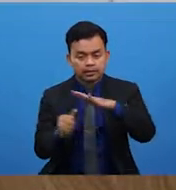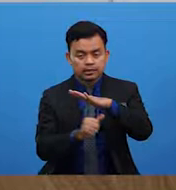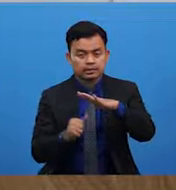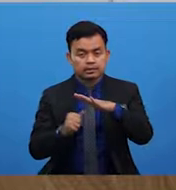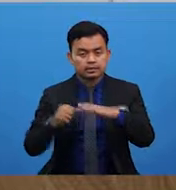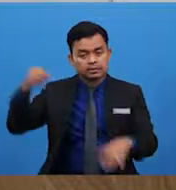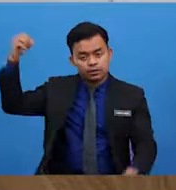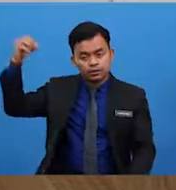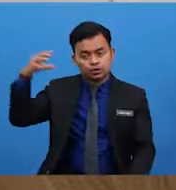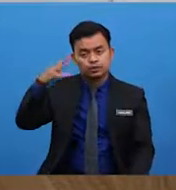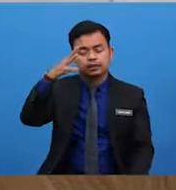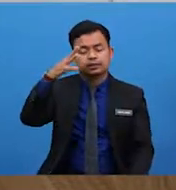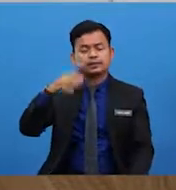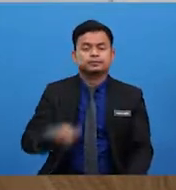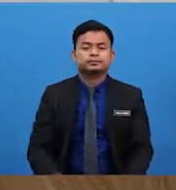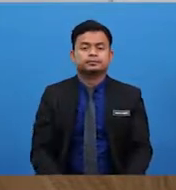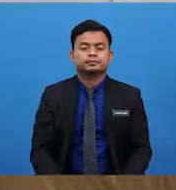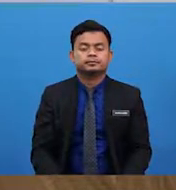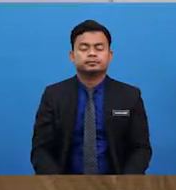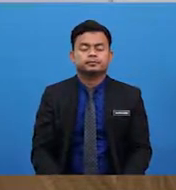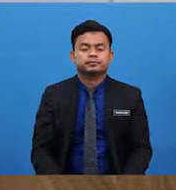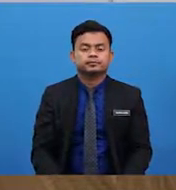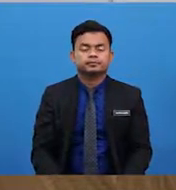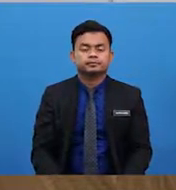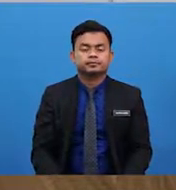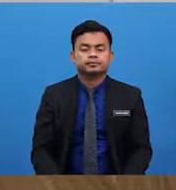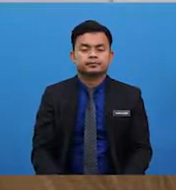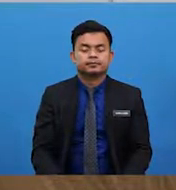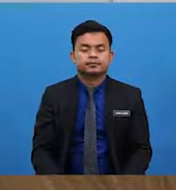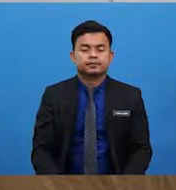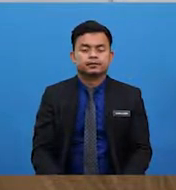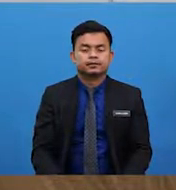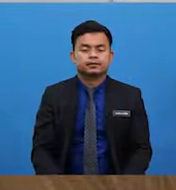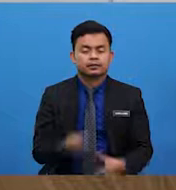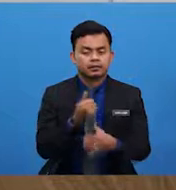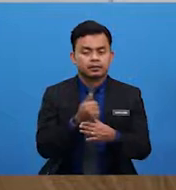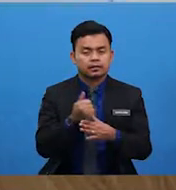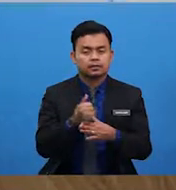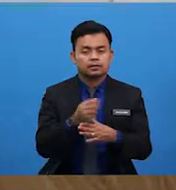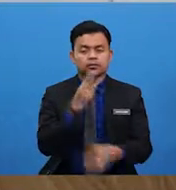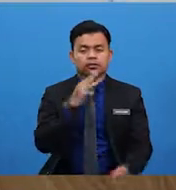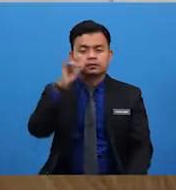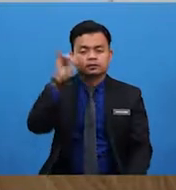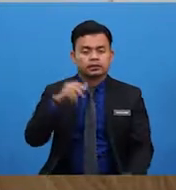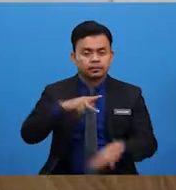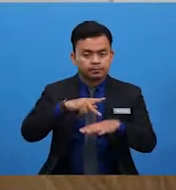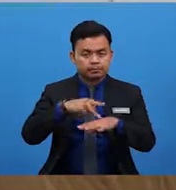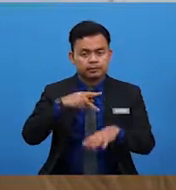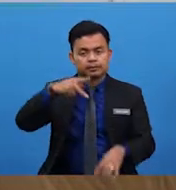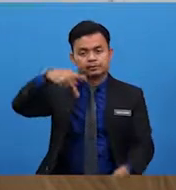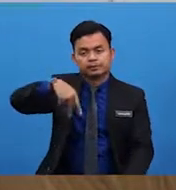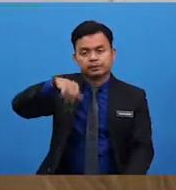additive aditifnya editing menikah lewane yang dipanggil pigmen Oke biasanya sebagainya